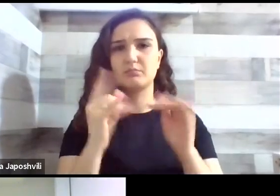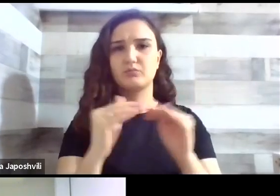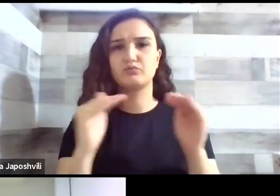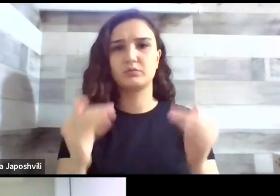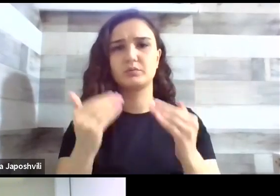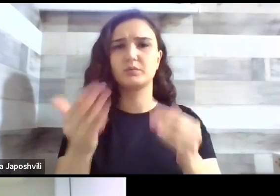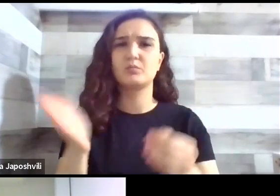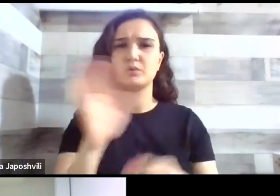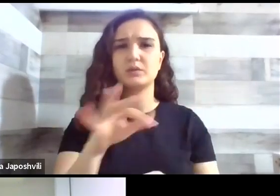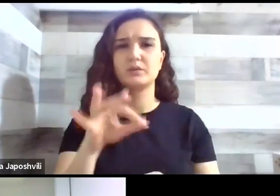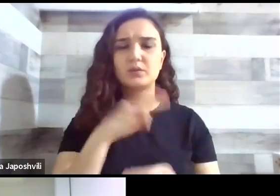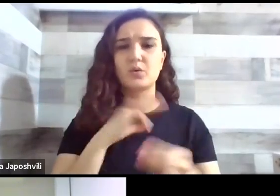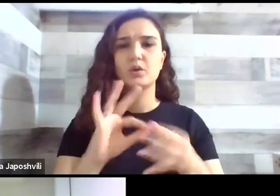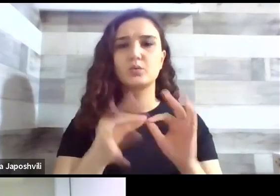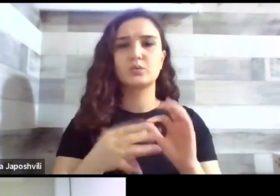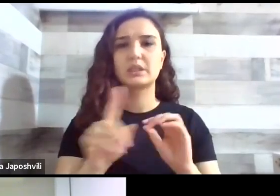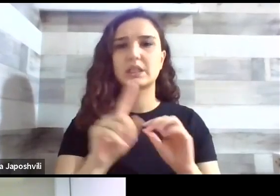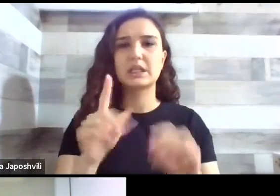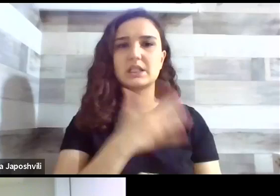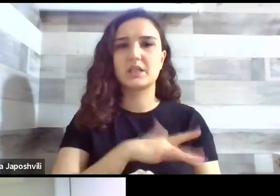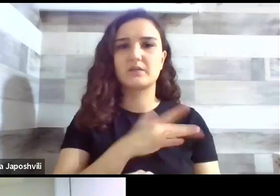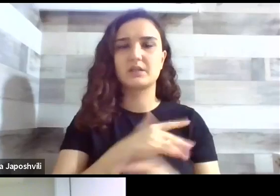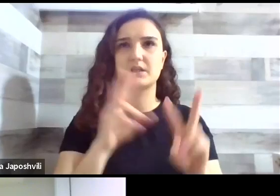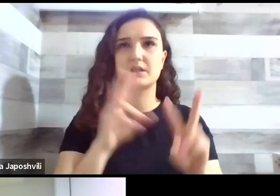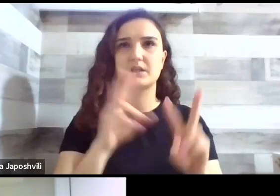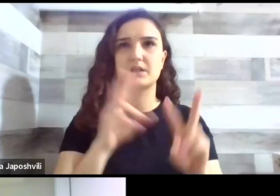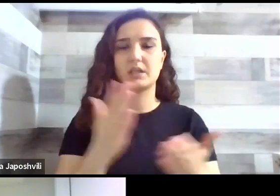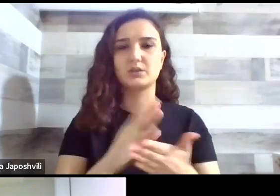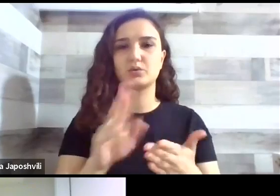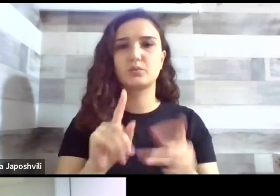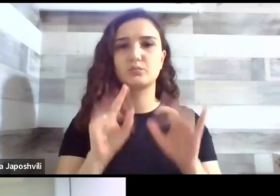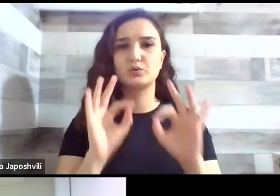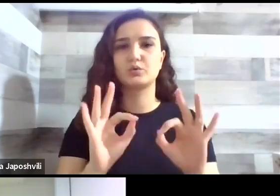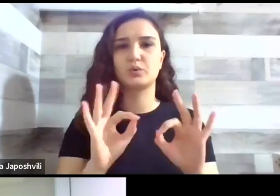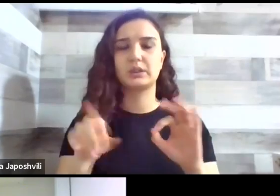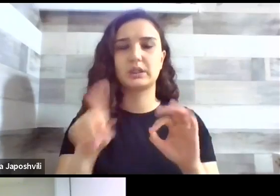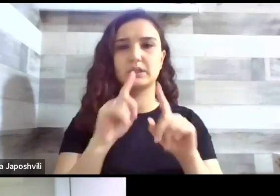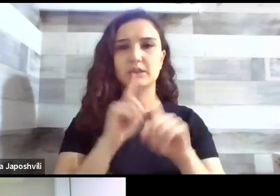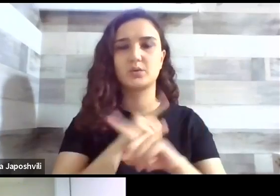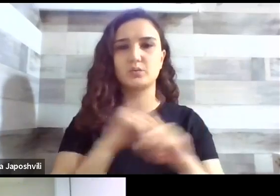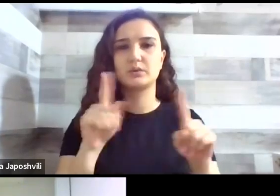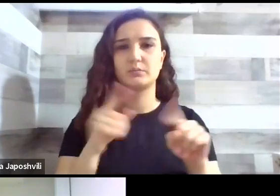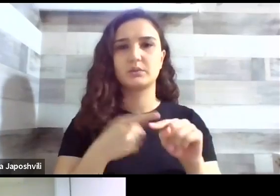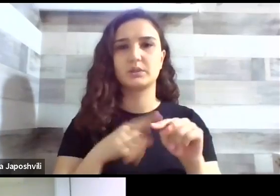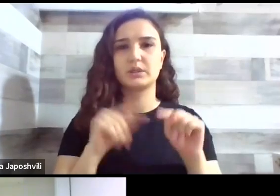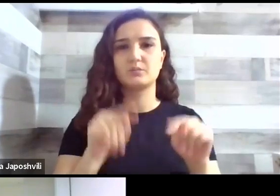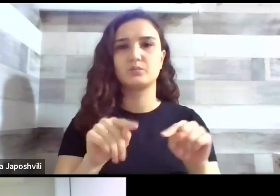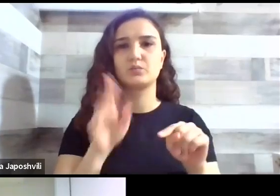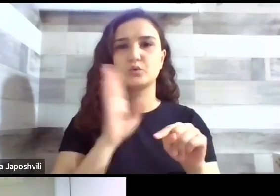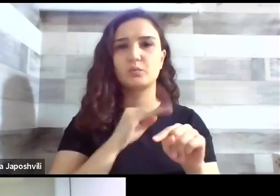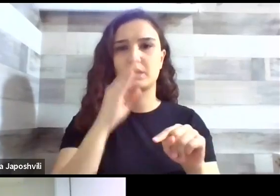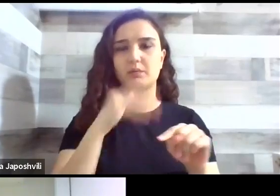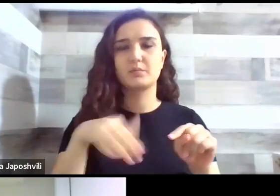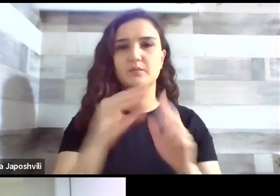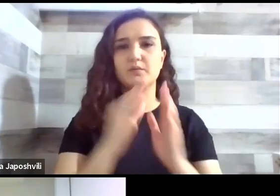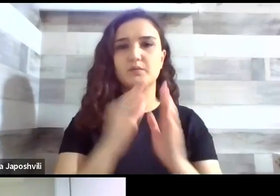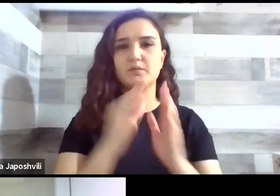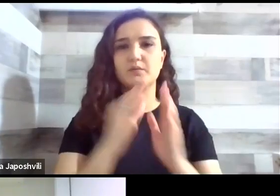მოდი გვითხარი კონკრეტულად რა სერვისები არის ეს, რომ სწორედ განსაკუთრებით იმ მშობლებს ვთხოვოთ